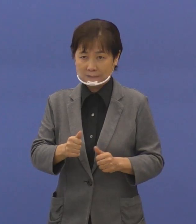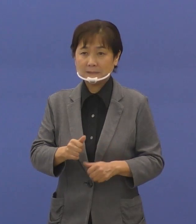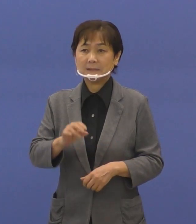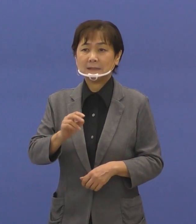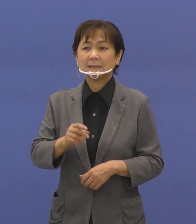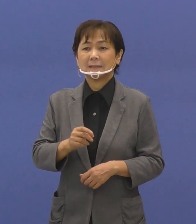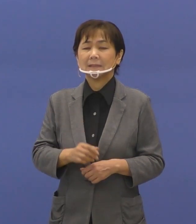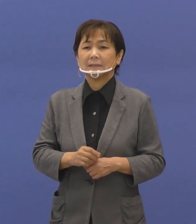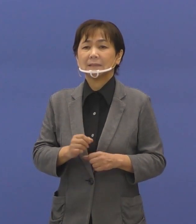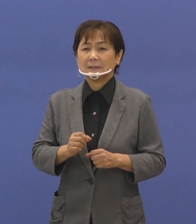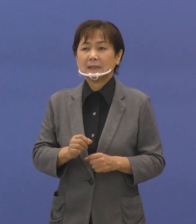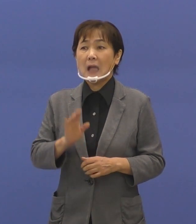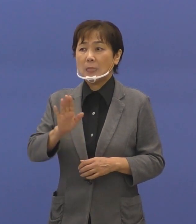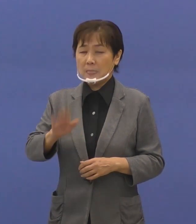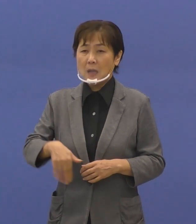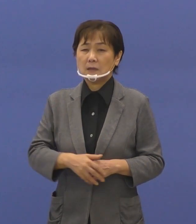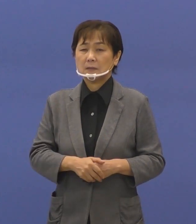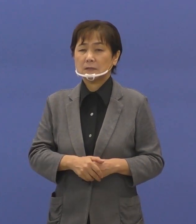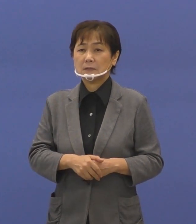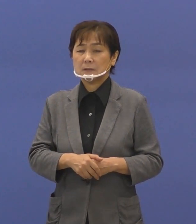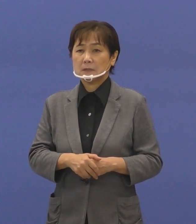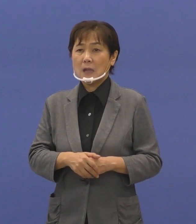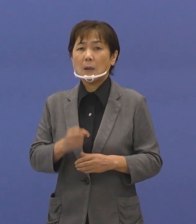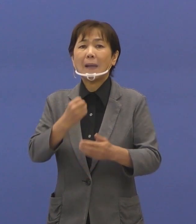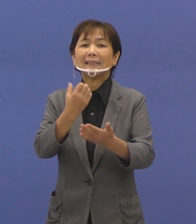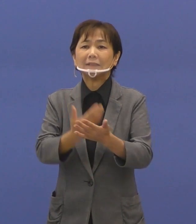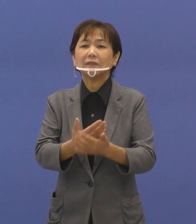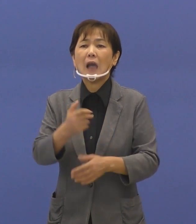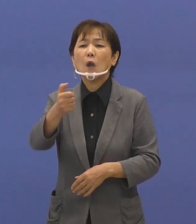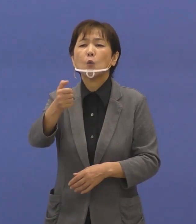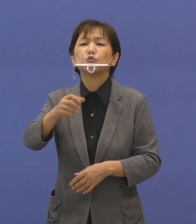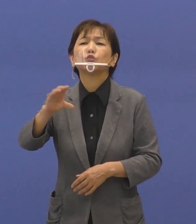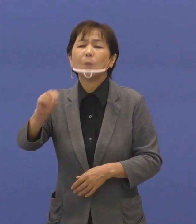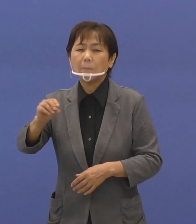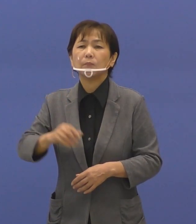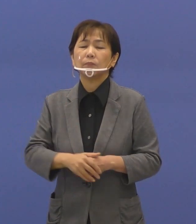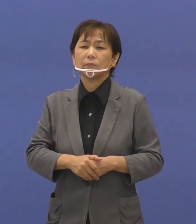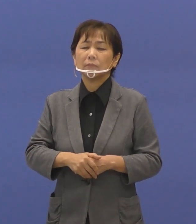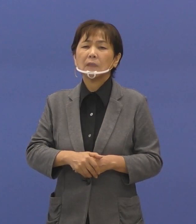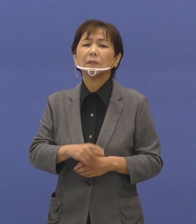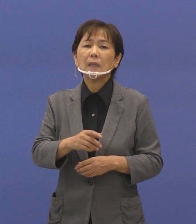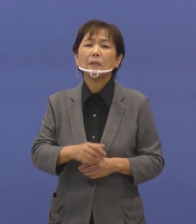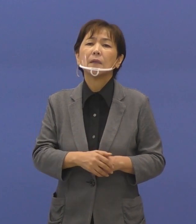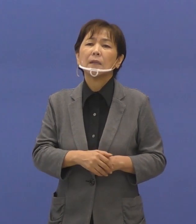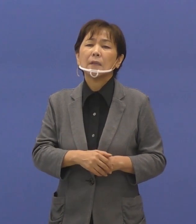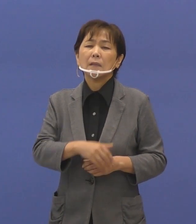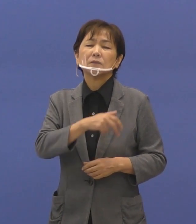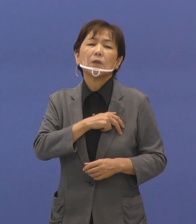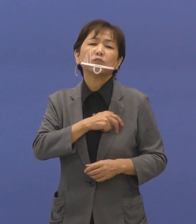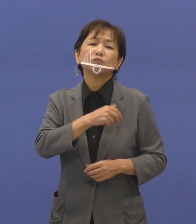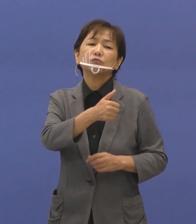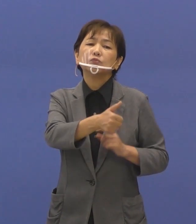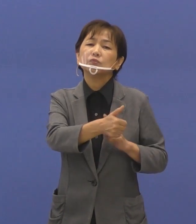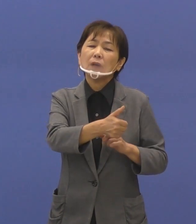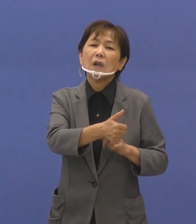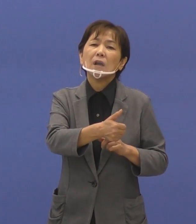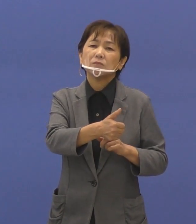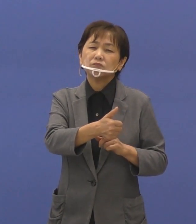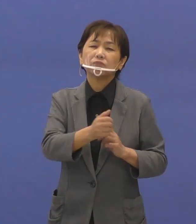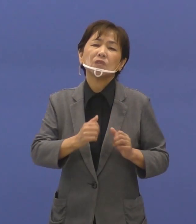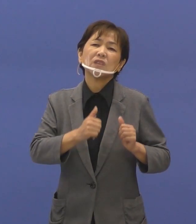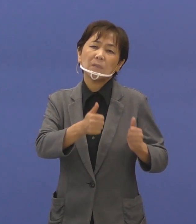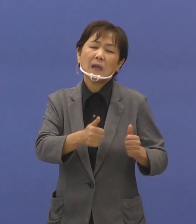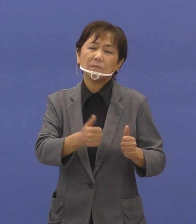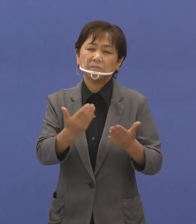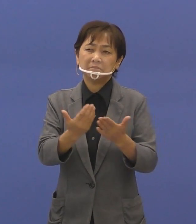だったんですけれども、ま、組合職員の方は、ま、起訴ということで、ま、起訴状の内容によると、ま、